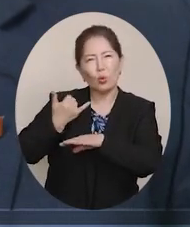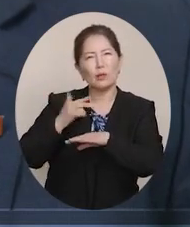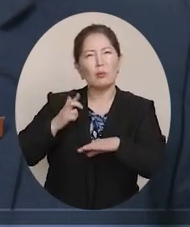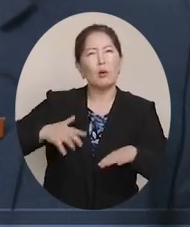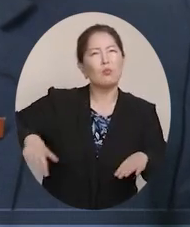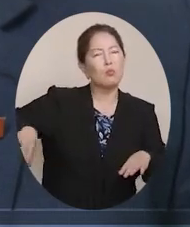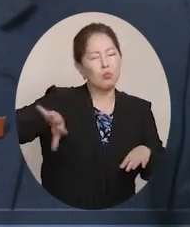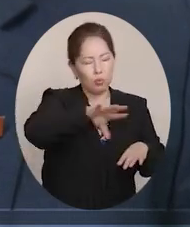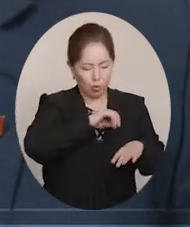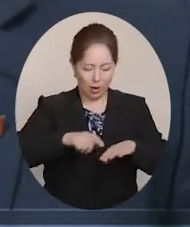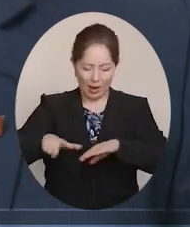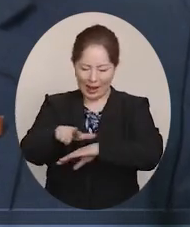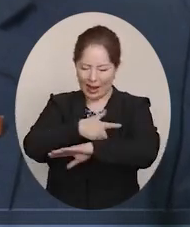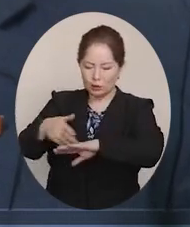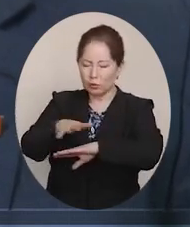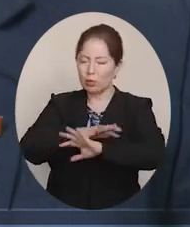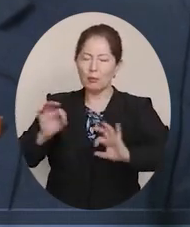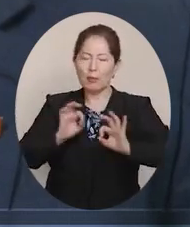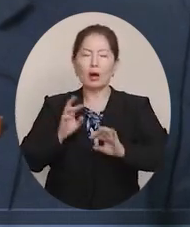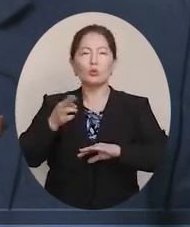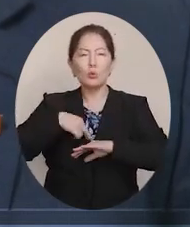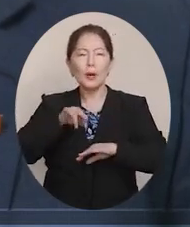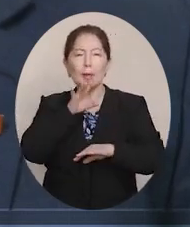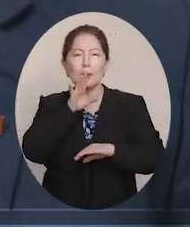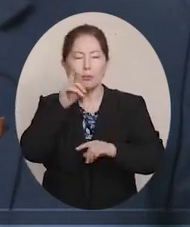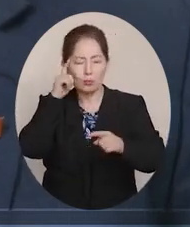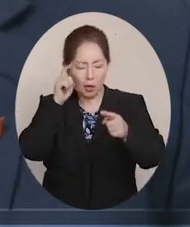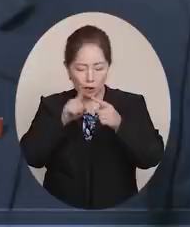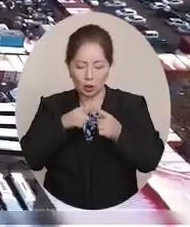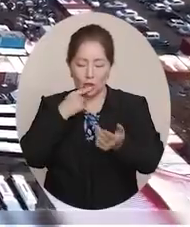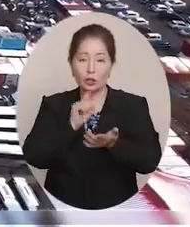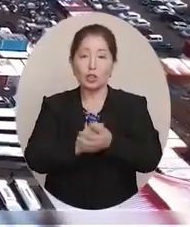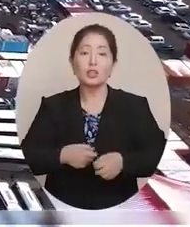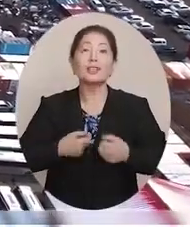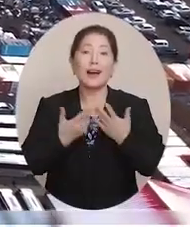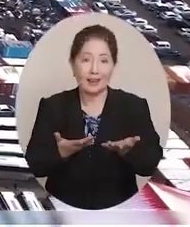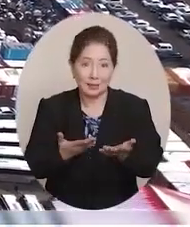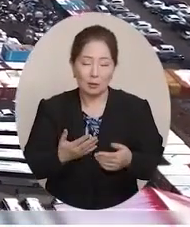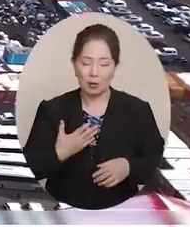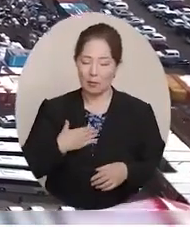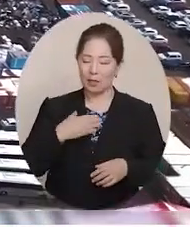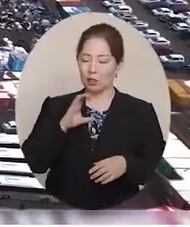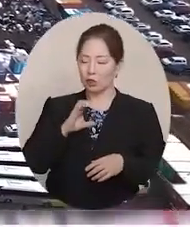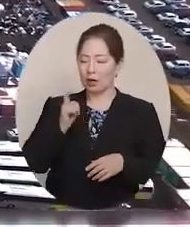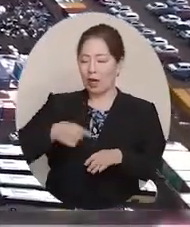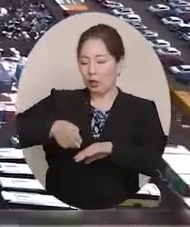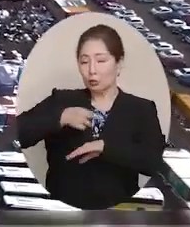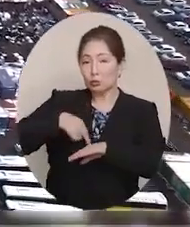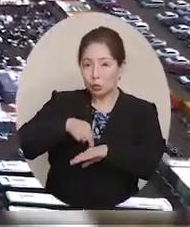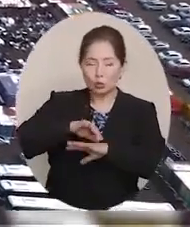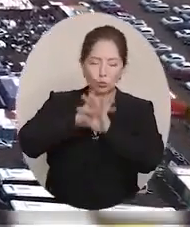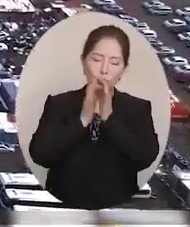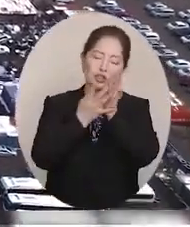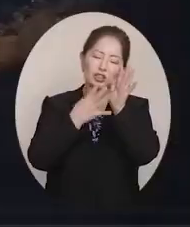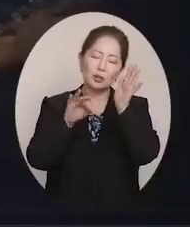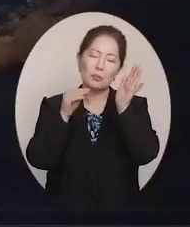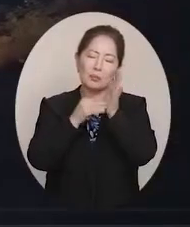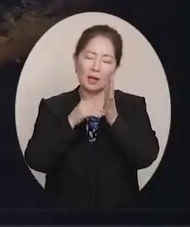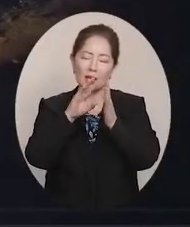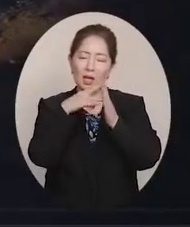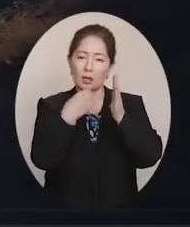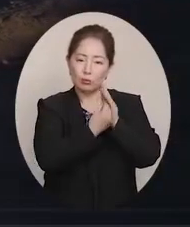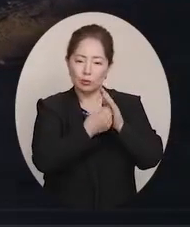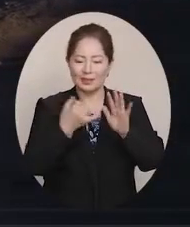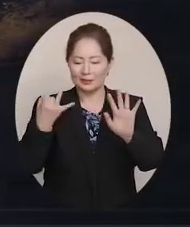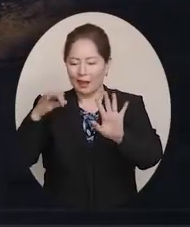хэмжээнд анхны хөрсний бохирдлогоо дүүрэх болъё гэж тогтоол гаргасан. За сонгоны архан дүүргийн хувьд бол 90 одоо орчим өрхийн 70